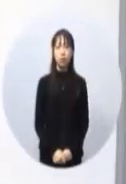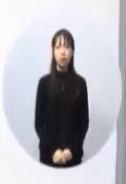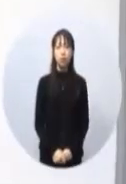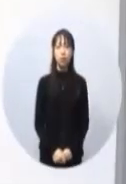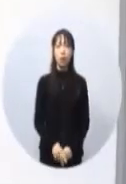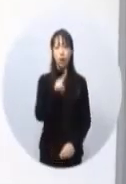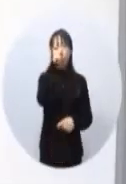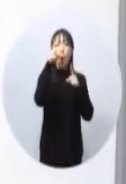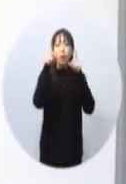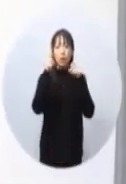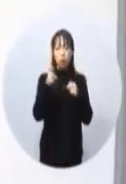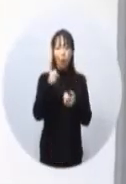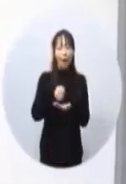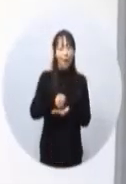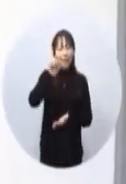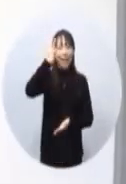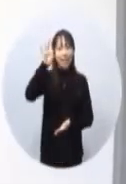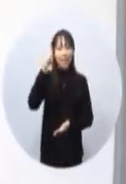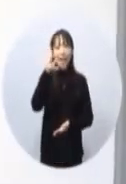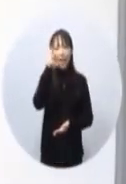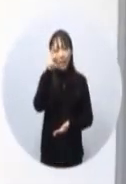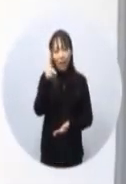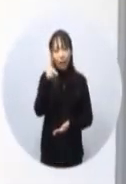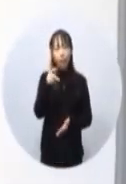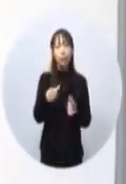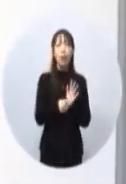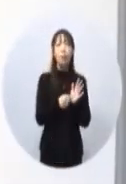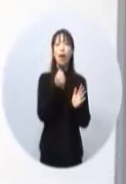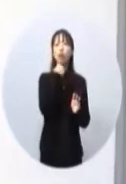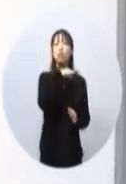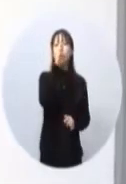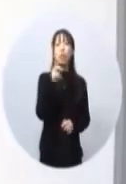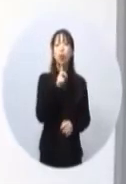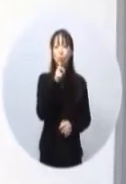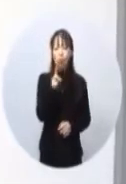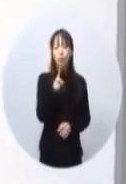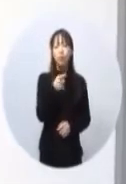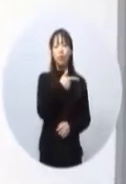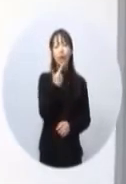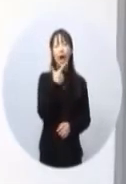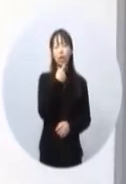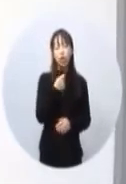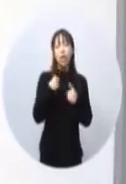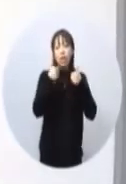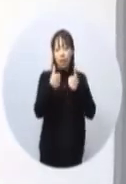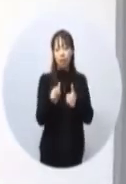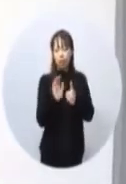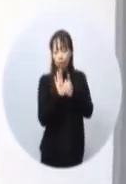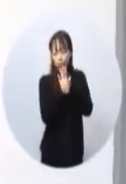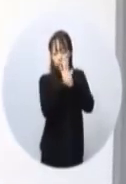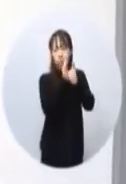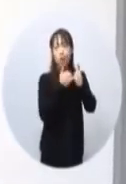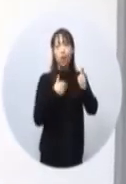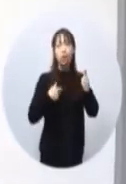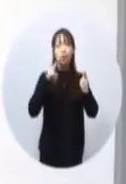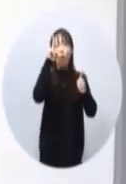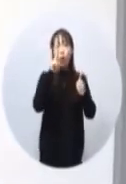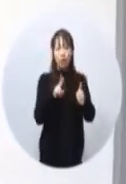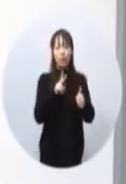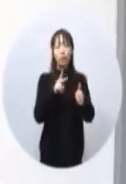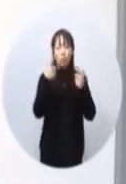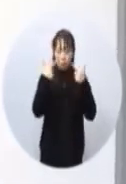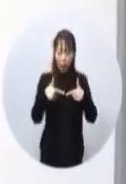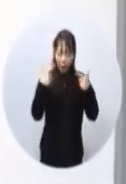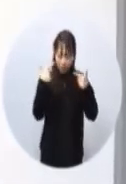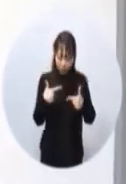今日は資産税課に配属になりました栗山と申します大好きな茅ヶ崎に早く貢献できるよう1日1日大雪に努力